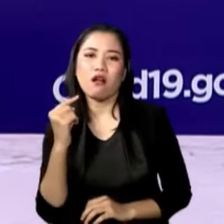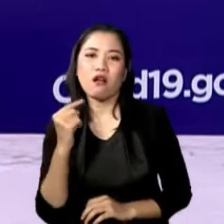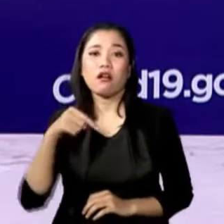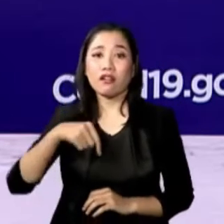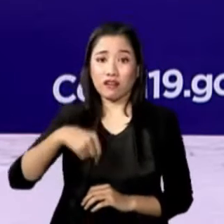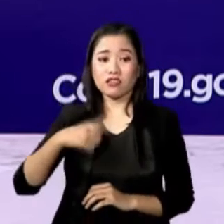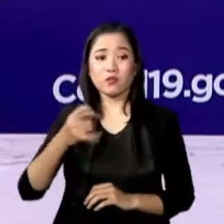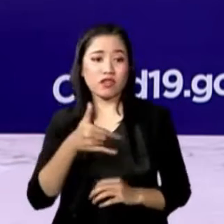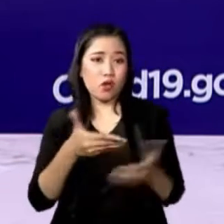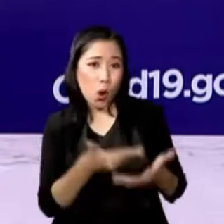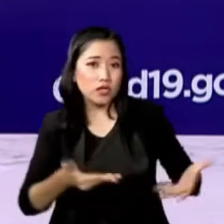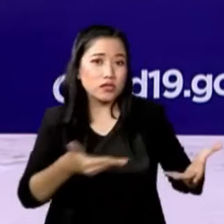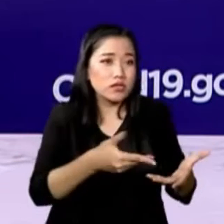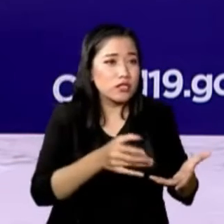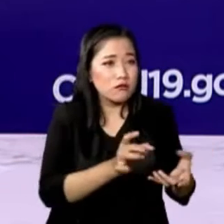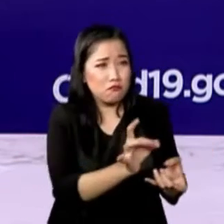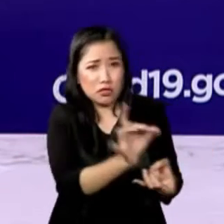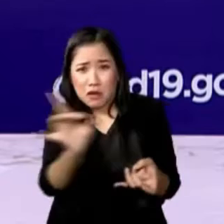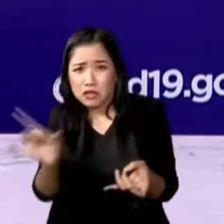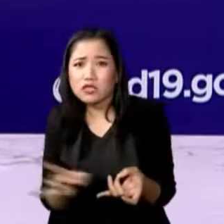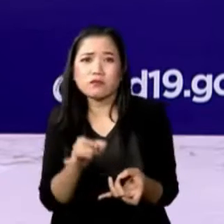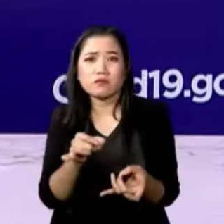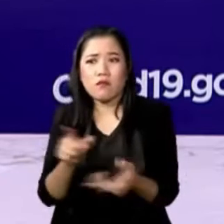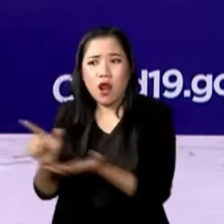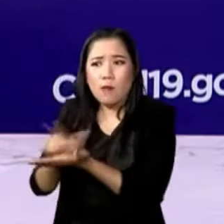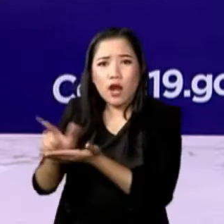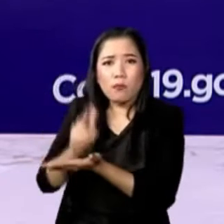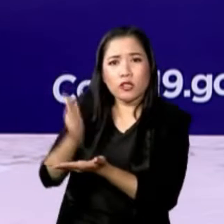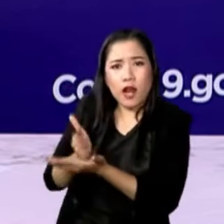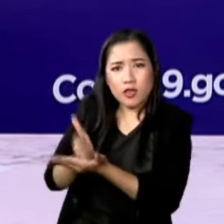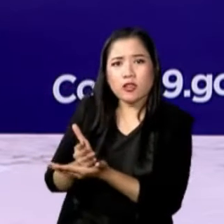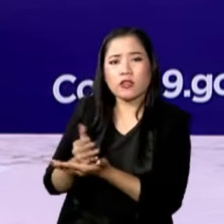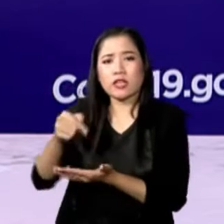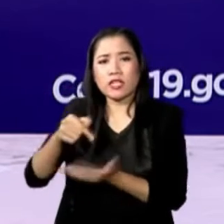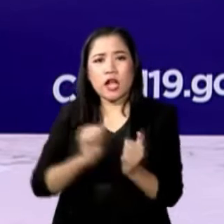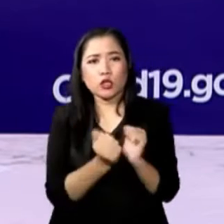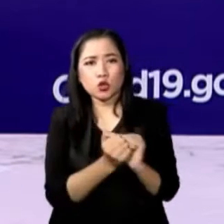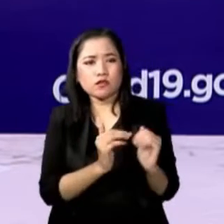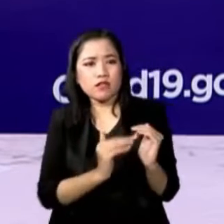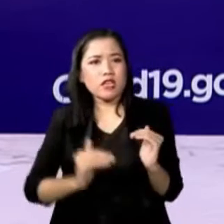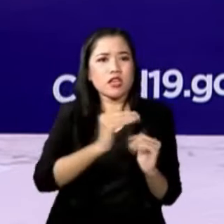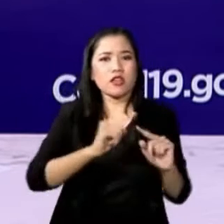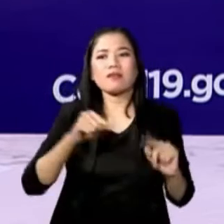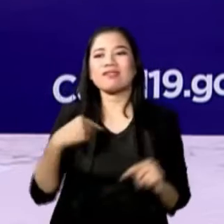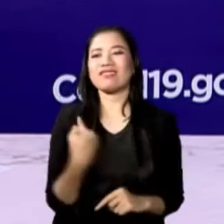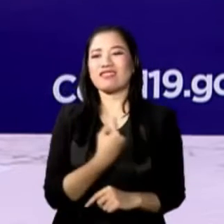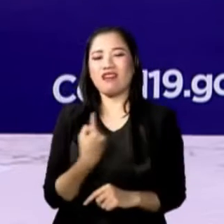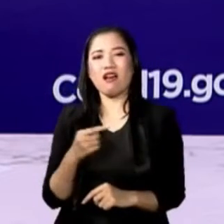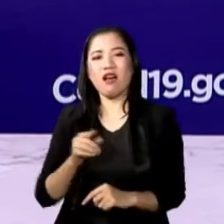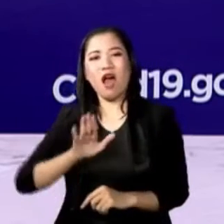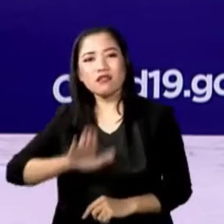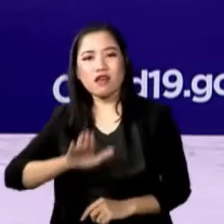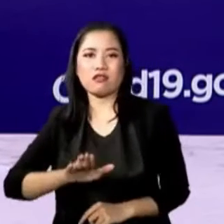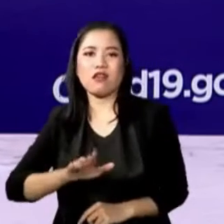dari apapun kondisi yang menyebabkan angka penambahan kasus positif harian yang tinggi, namun kita tetap harus waspada